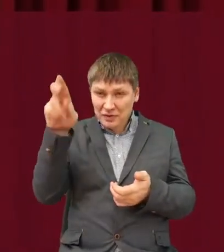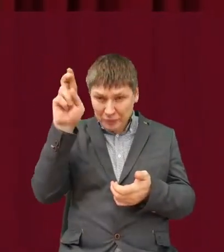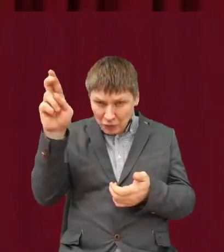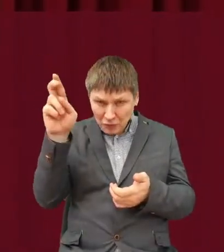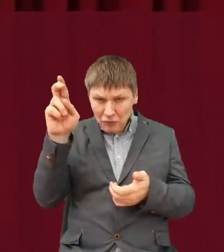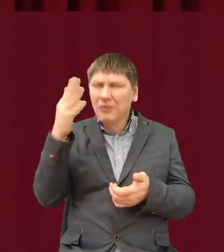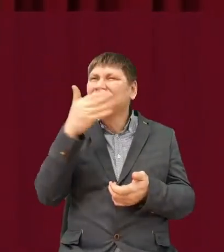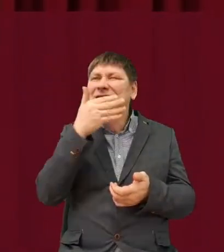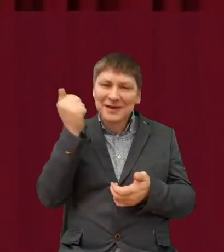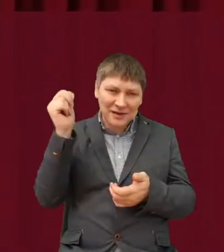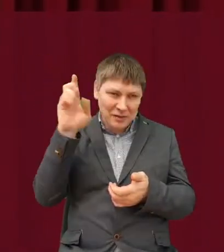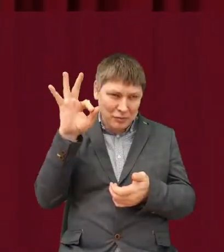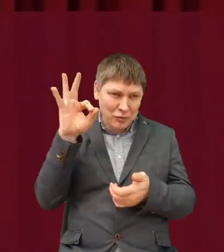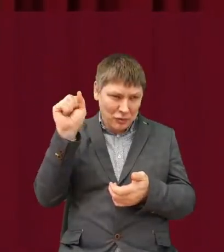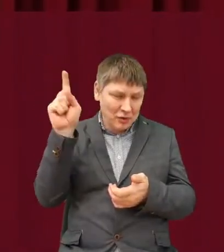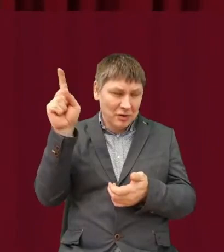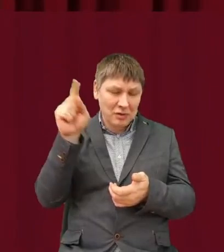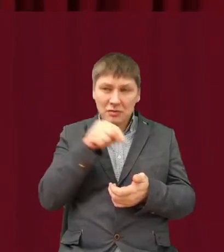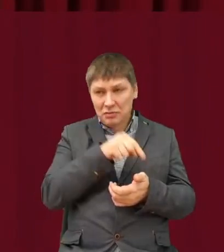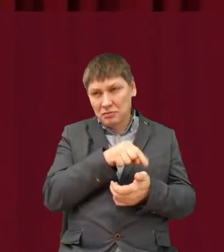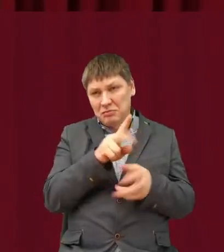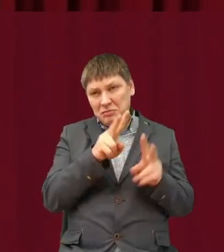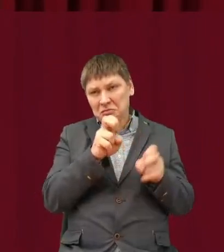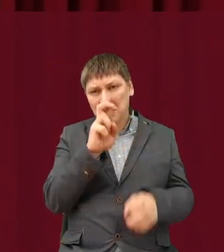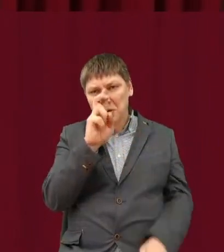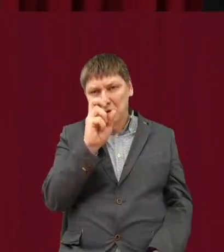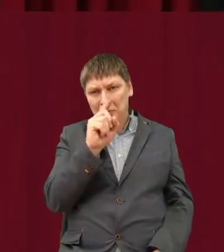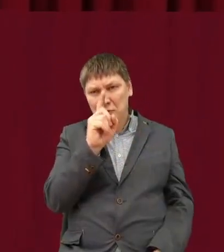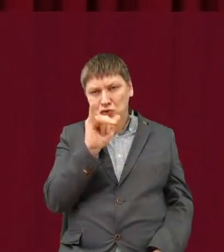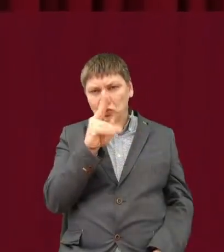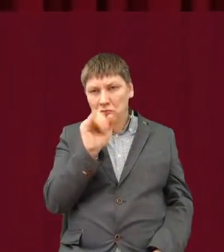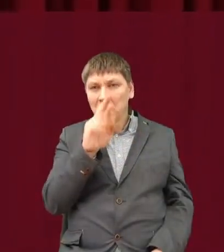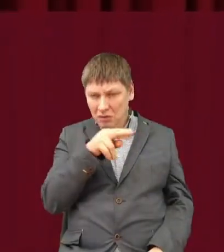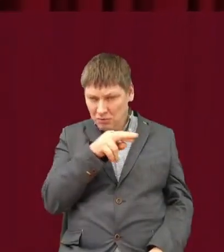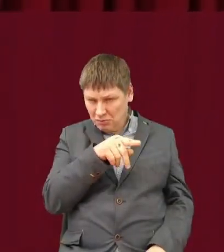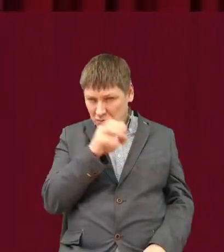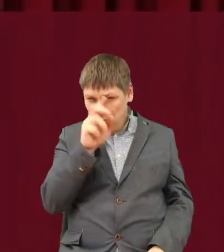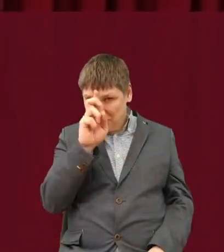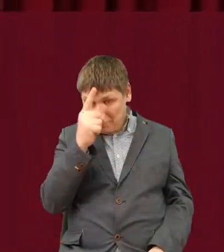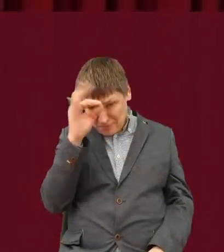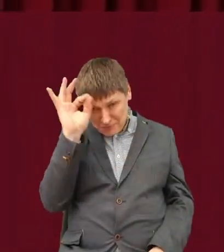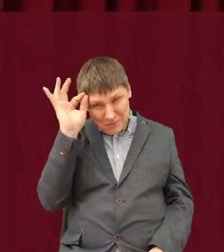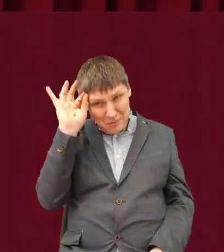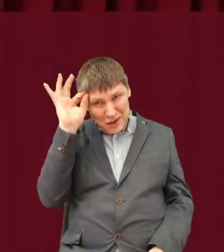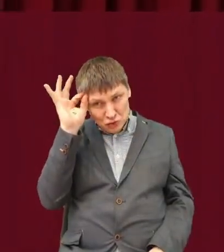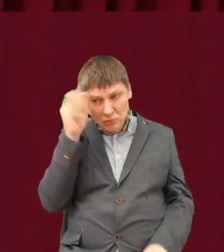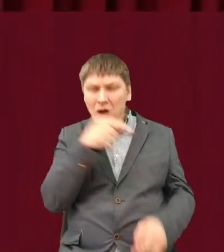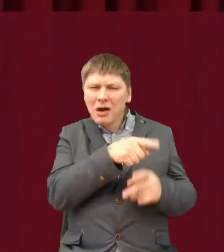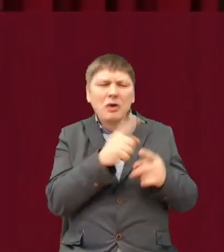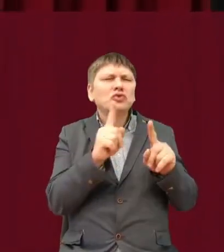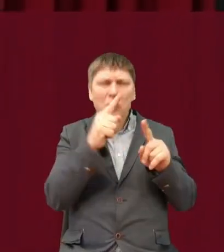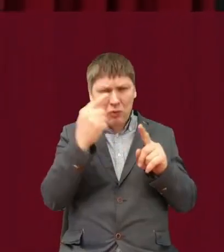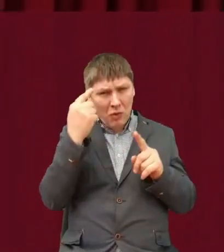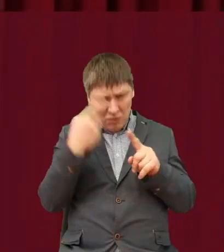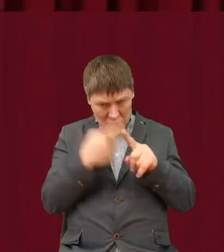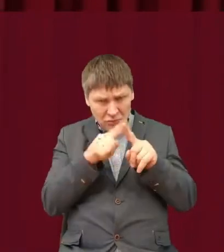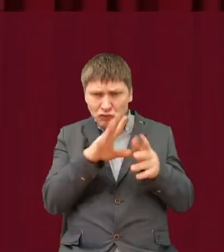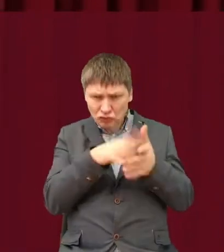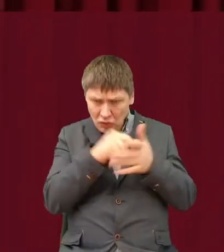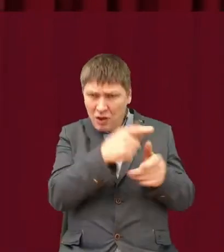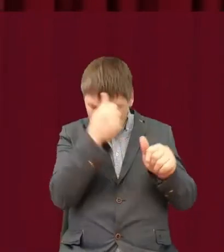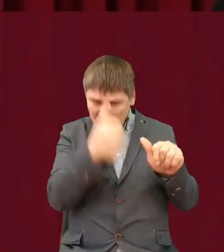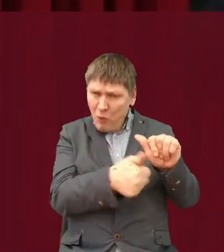безумие знаете в Библии Безумие - это не умственное состояние Прежде всего это не состояние